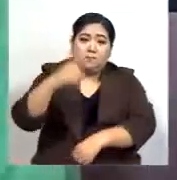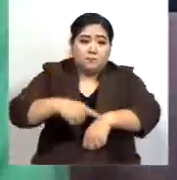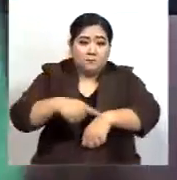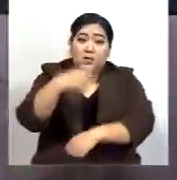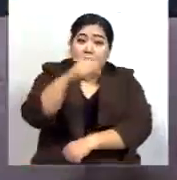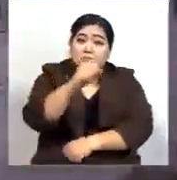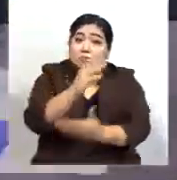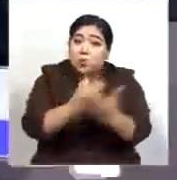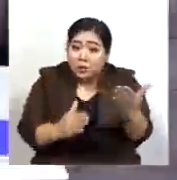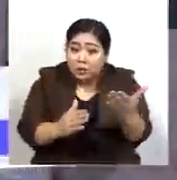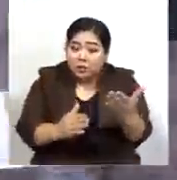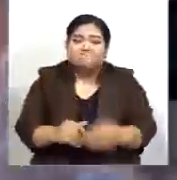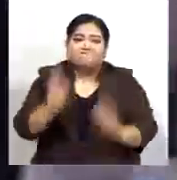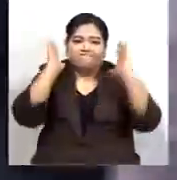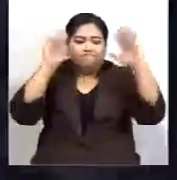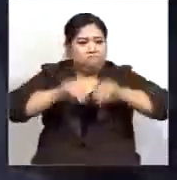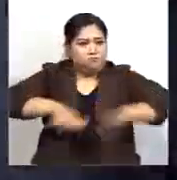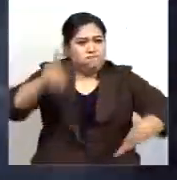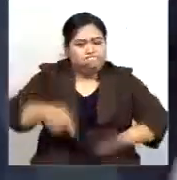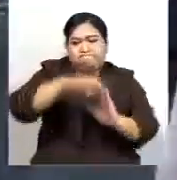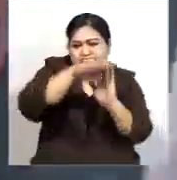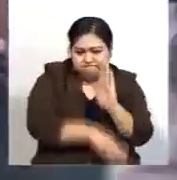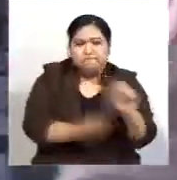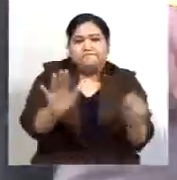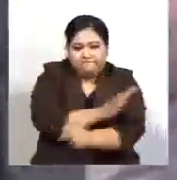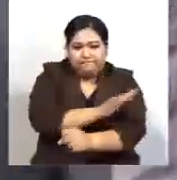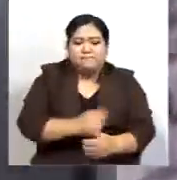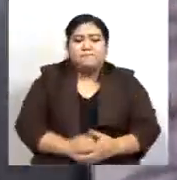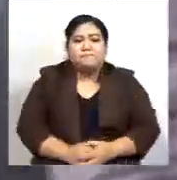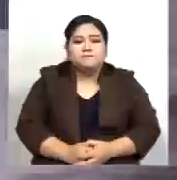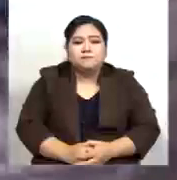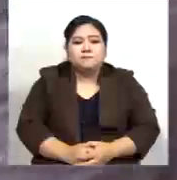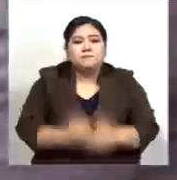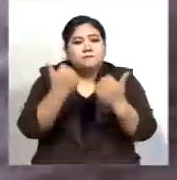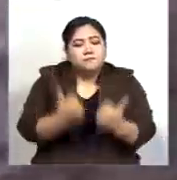นของวันพรุ่งนี้ค่ะคุณผู้ชมคะเบื้องต้นนะคะตอนนี้